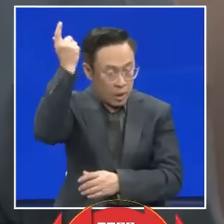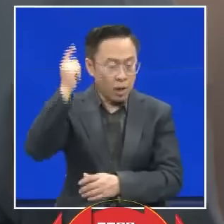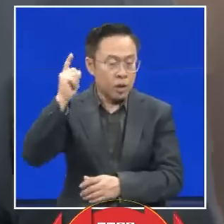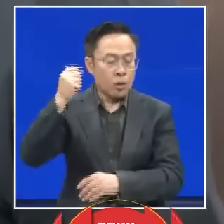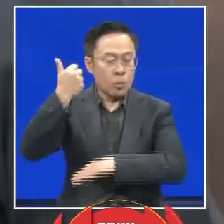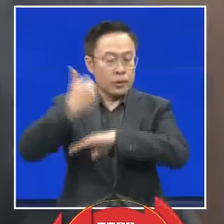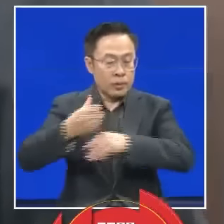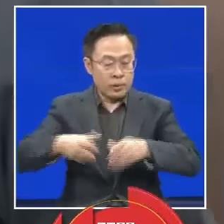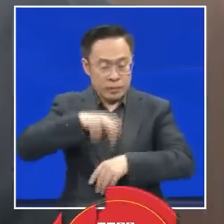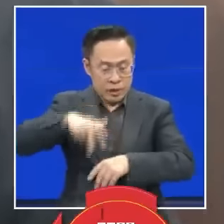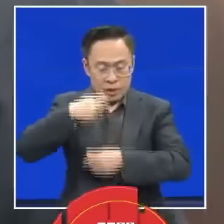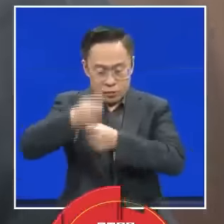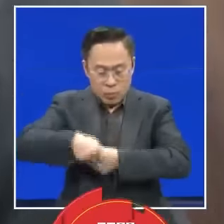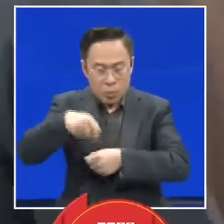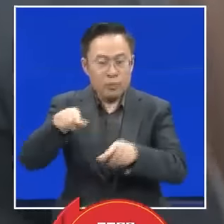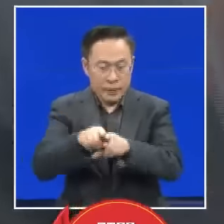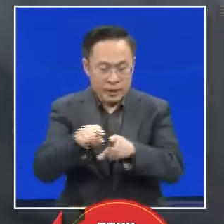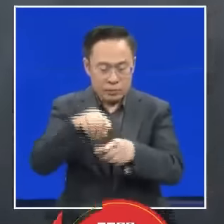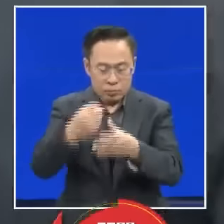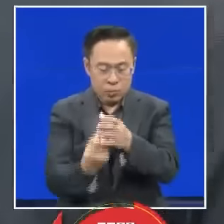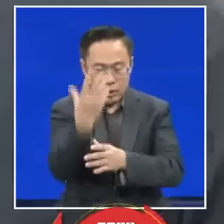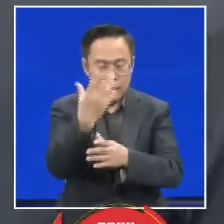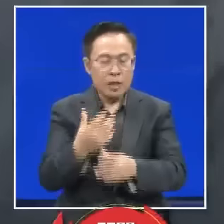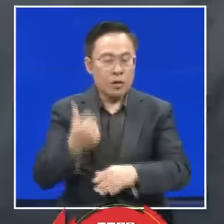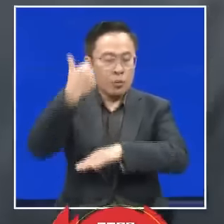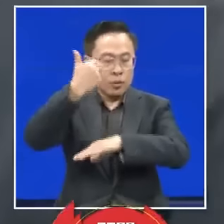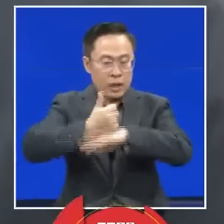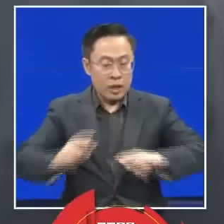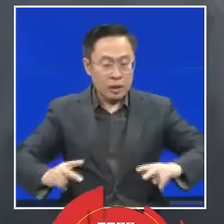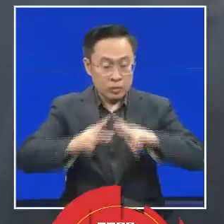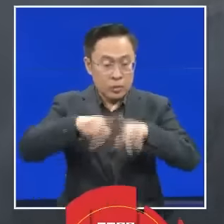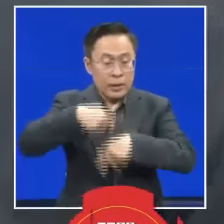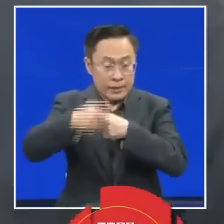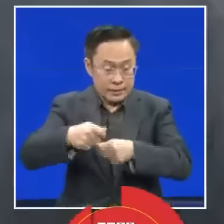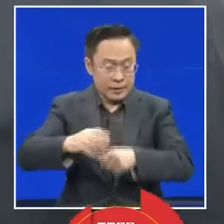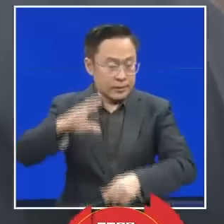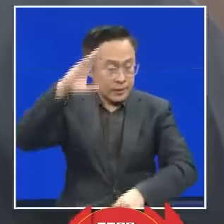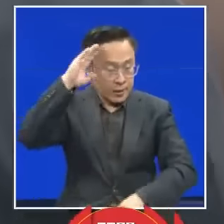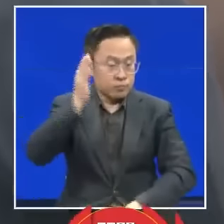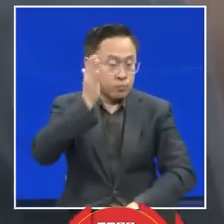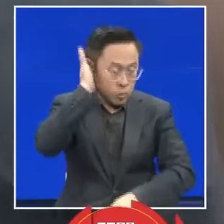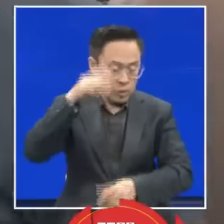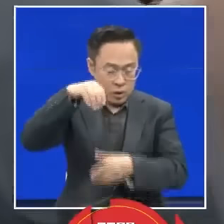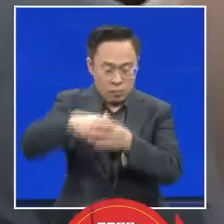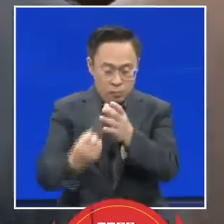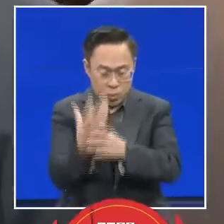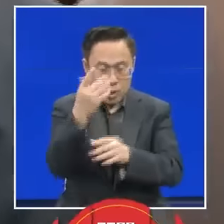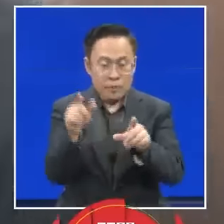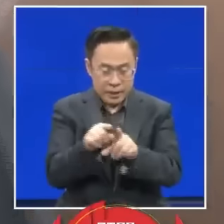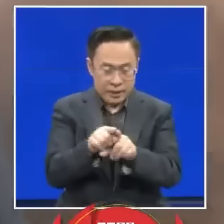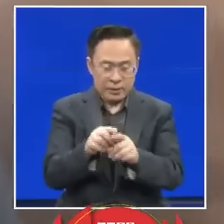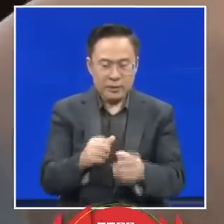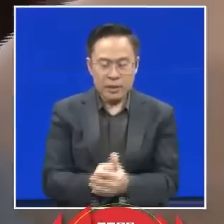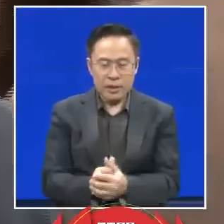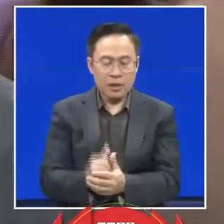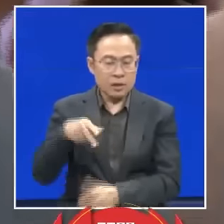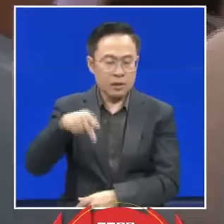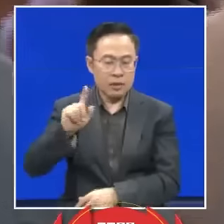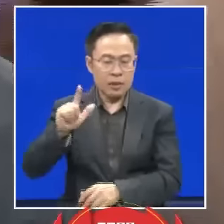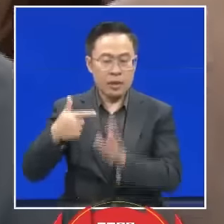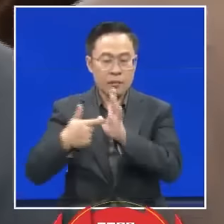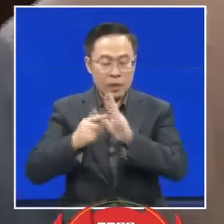แล้วก็จะปลูกร่วมกับร้อยเอกธรรมนัสพรหมเผ่ารัฐมนตรีว่าการกระทรวงเกษตรและสหกรณ์นายจตุพรบุรุษพัฒน์ปลัดกระ